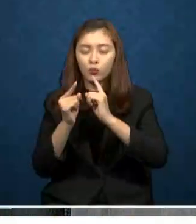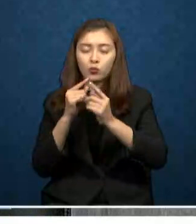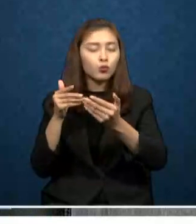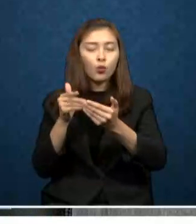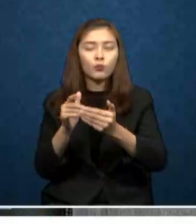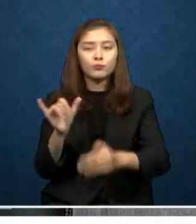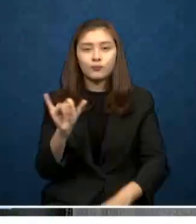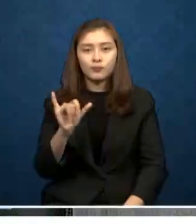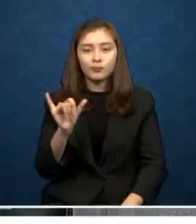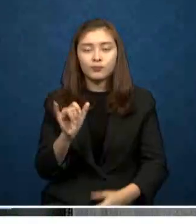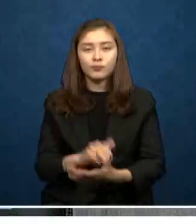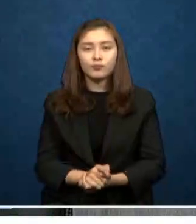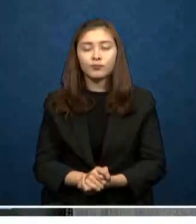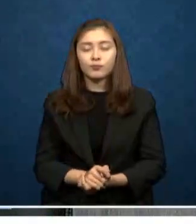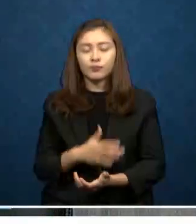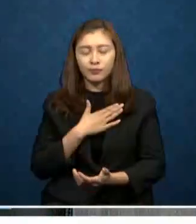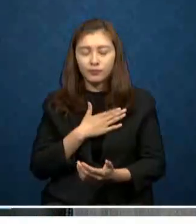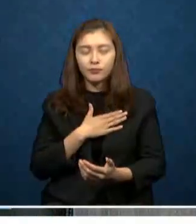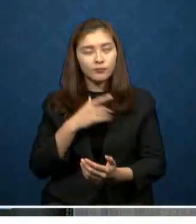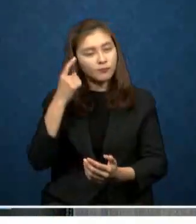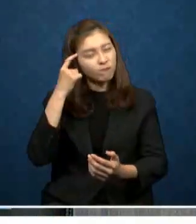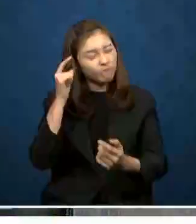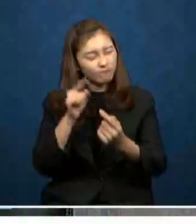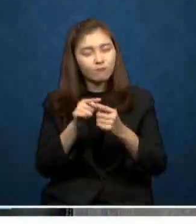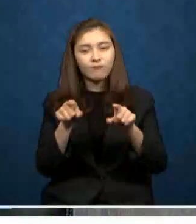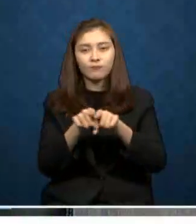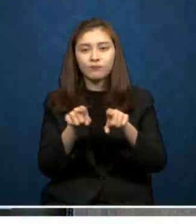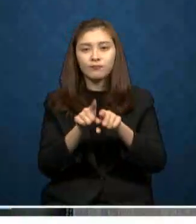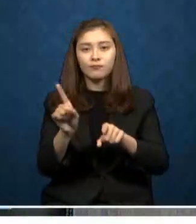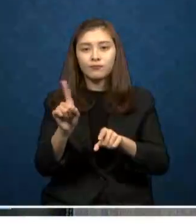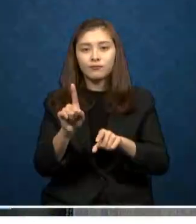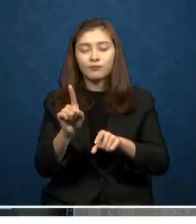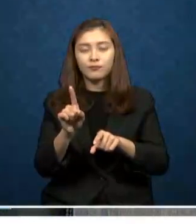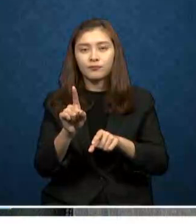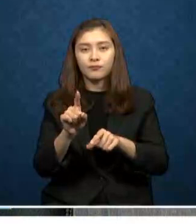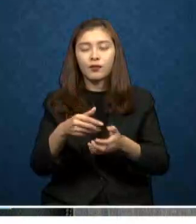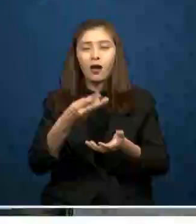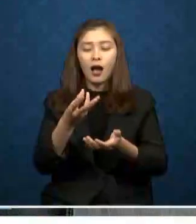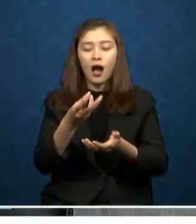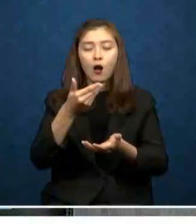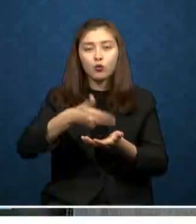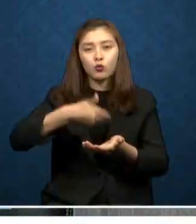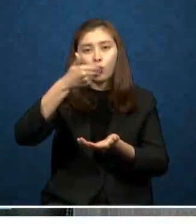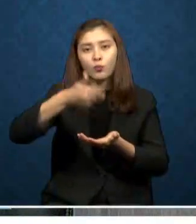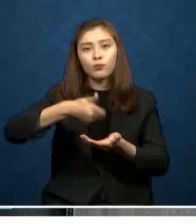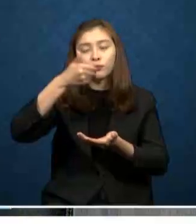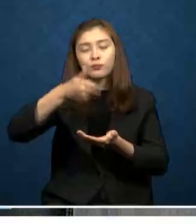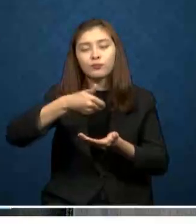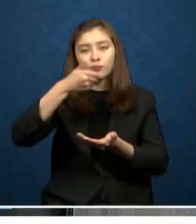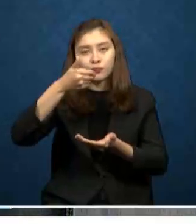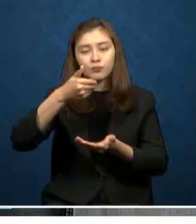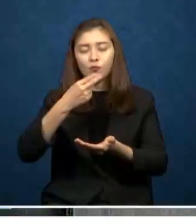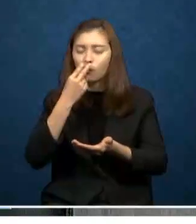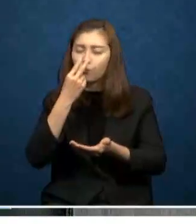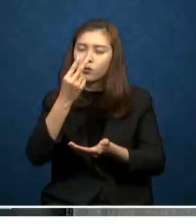ขสิทธิ์ของวรรณกรรมเพราะเรื่องนี้ดูจะไม่มีคนให้ความใส่ใจเท่าที่ควรเพ